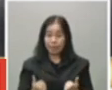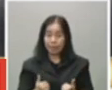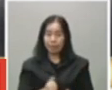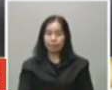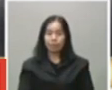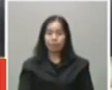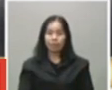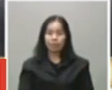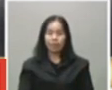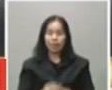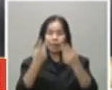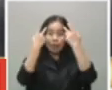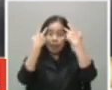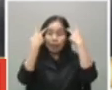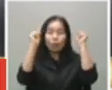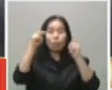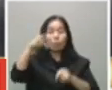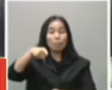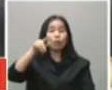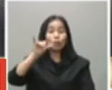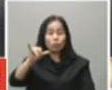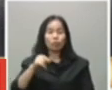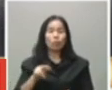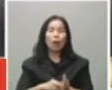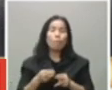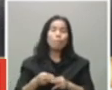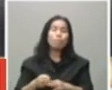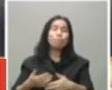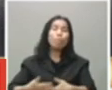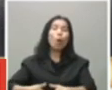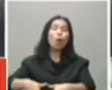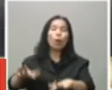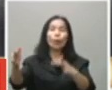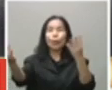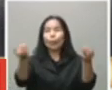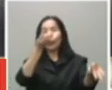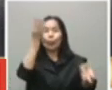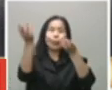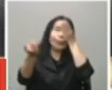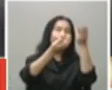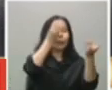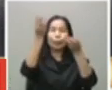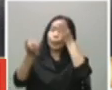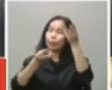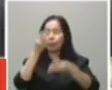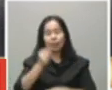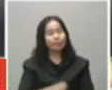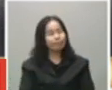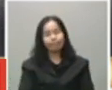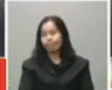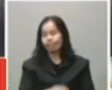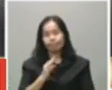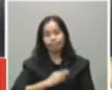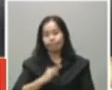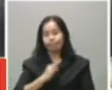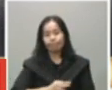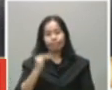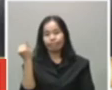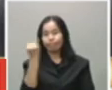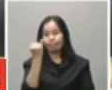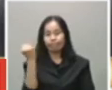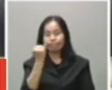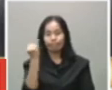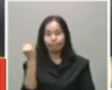อกประยุทธ์ท่านปล่อยปละละเลยให้มีมวลอากาศพิษเต็มบ้านเต็มเมืองครับเข ขีดเส้นใต้นะ